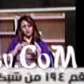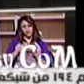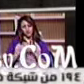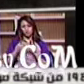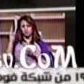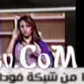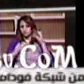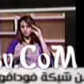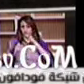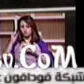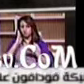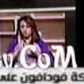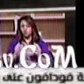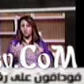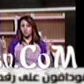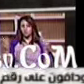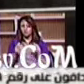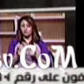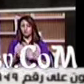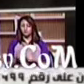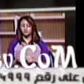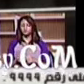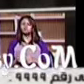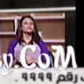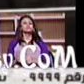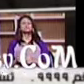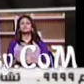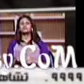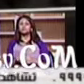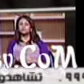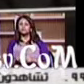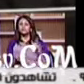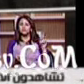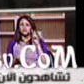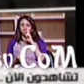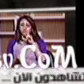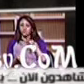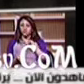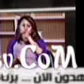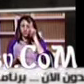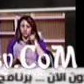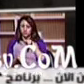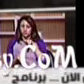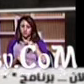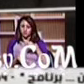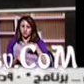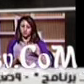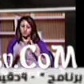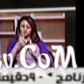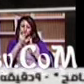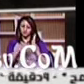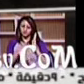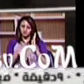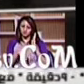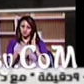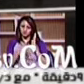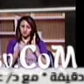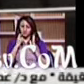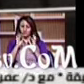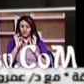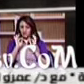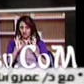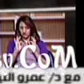مشكله احنا قابلين لكل هذا طيب استاذ عصام انا عندي تس يعني من ضمن ما جاء في الوثيقه انه يحرم على